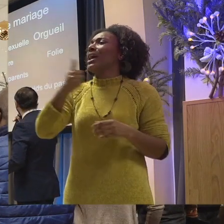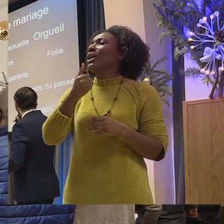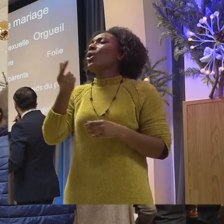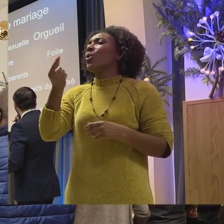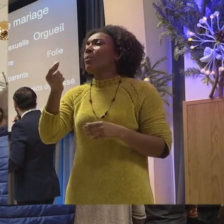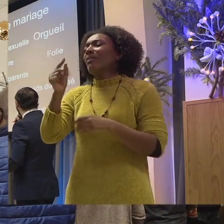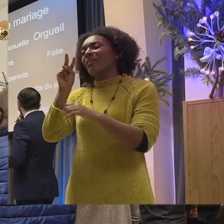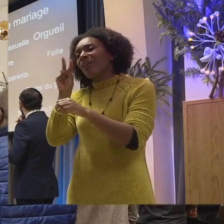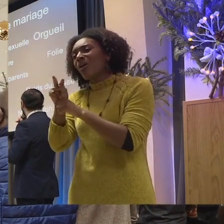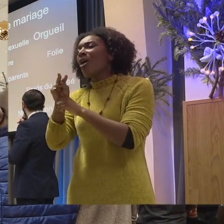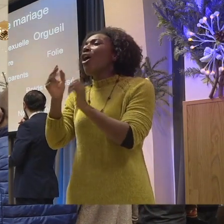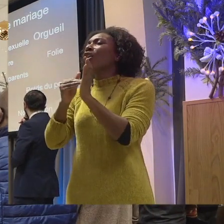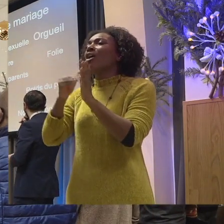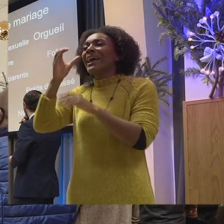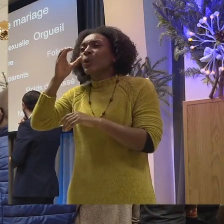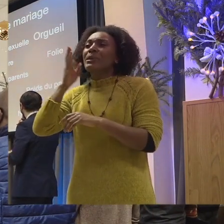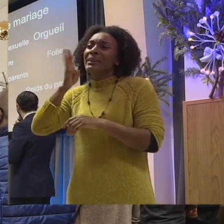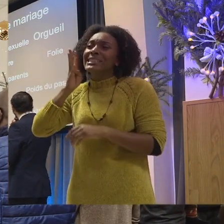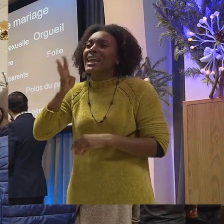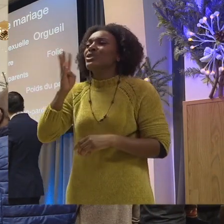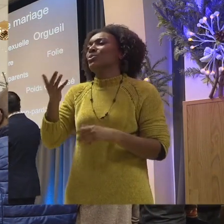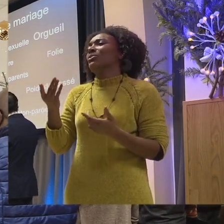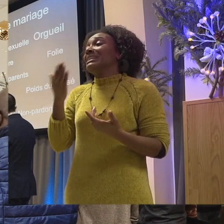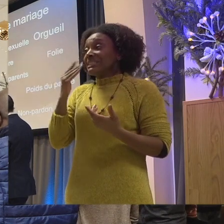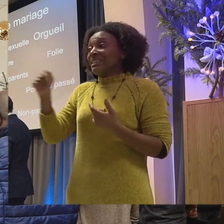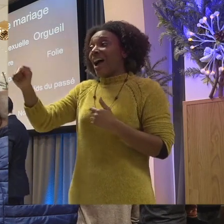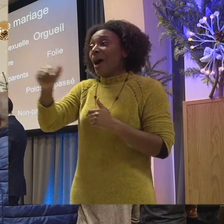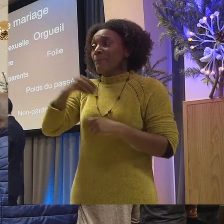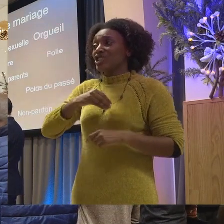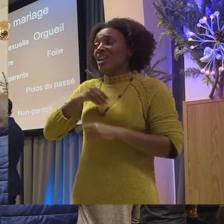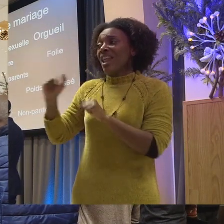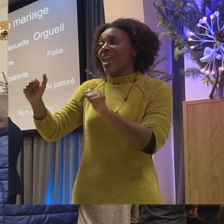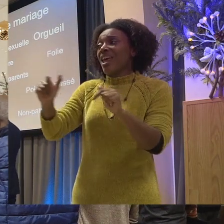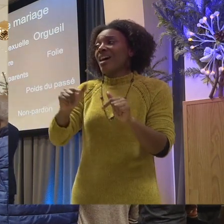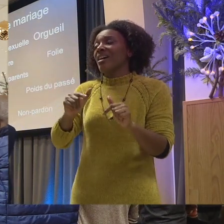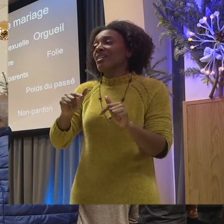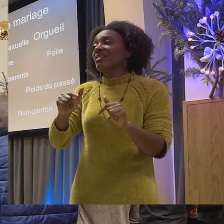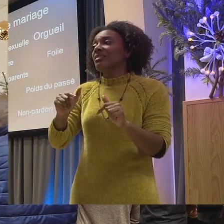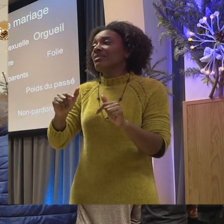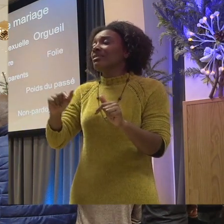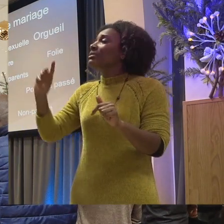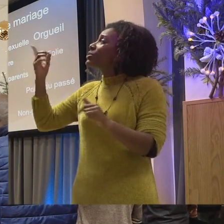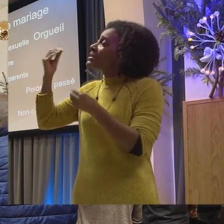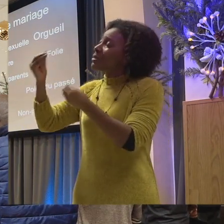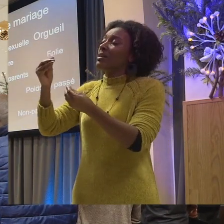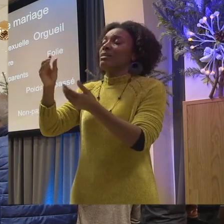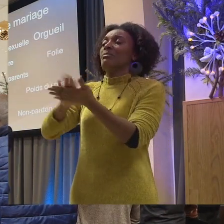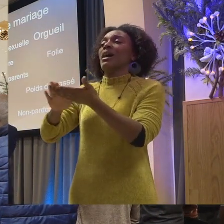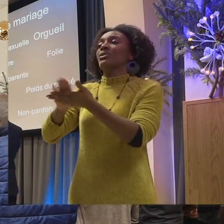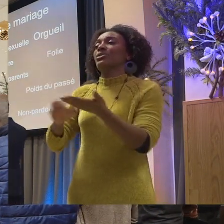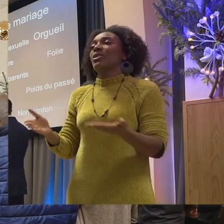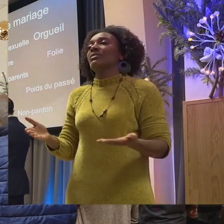Jésus. Seigneur, si quelqu'un est dans le péché ce matin dans son couple, qu'il puisse être pardonné de la part du Seigneur. Seigneur, si quelqu'un